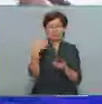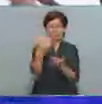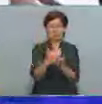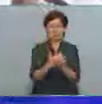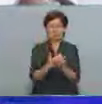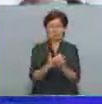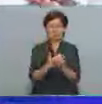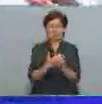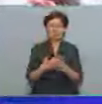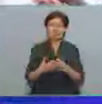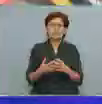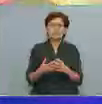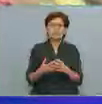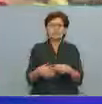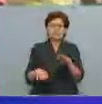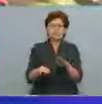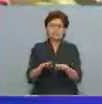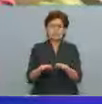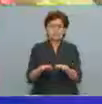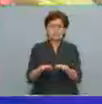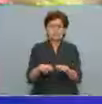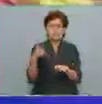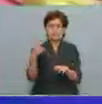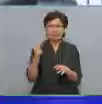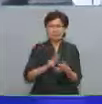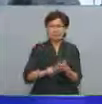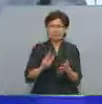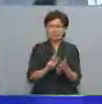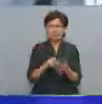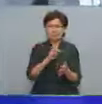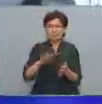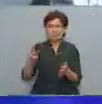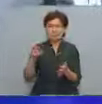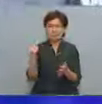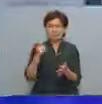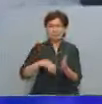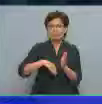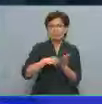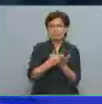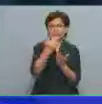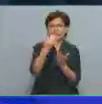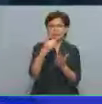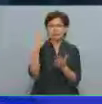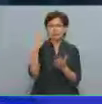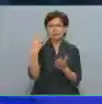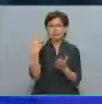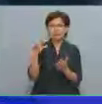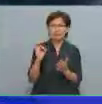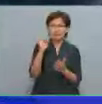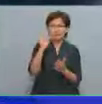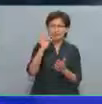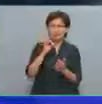көлемі өткен жылдың осы мерзімен салыстырғанда 288 миллион теңгеге артып, ол 104%-ға артық орындалды.